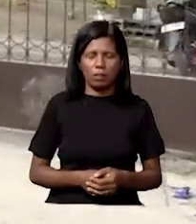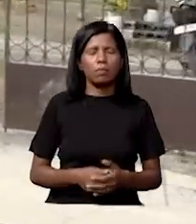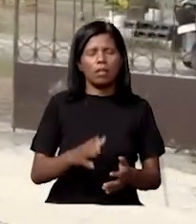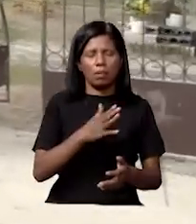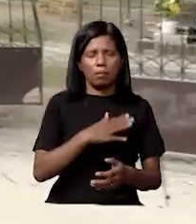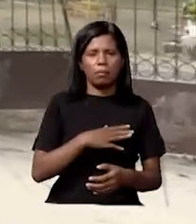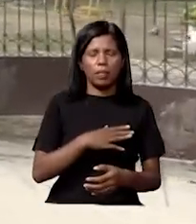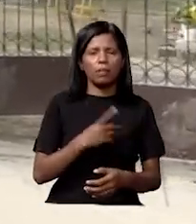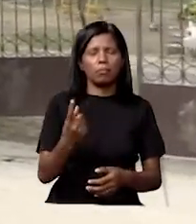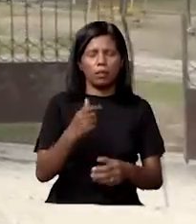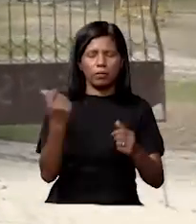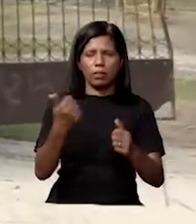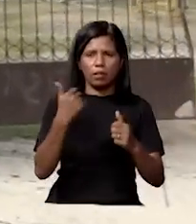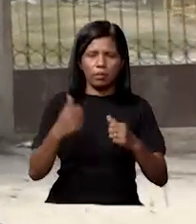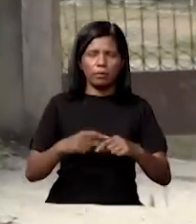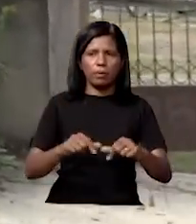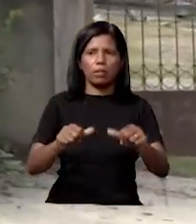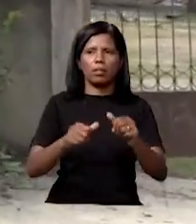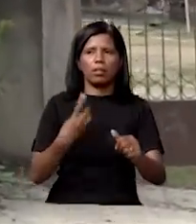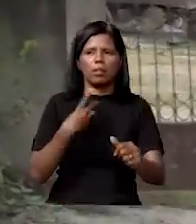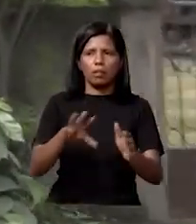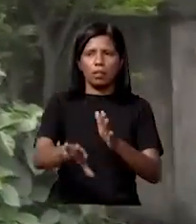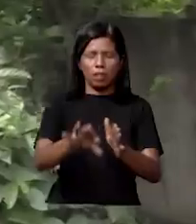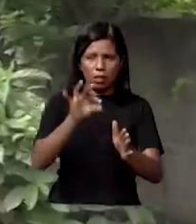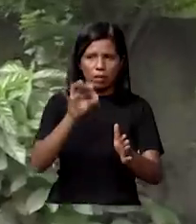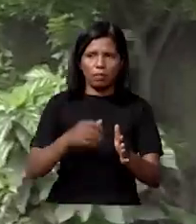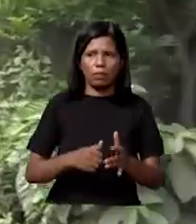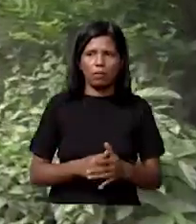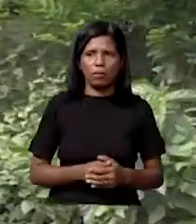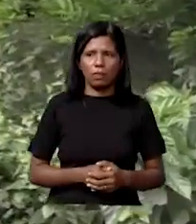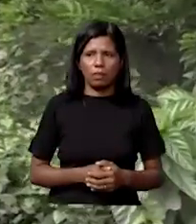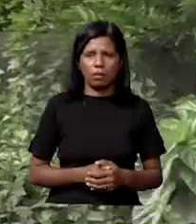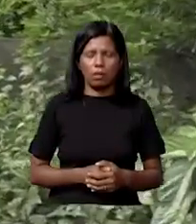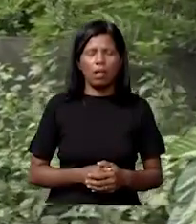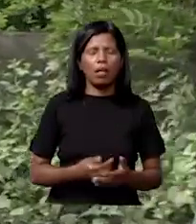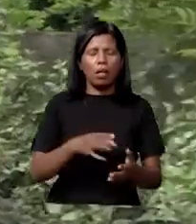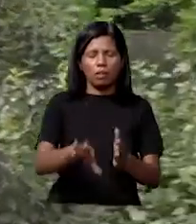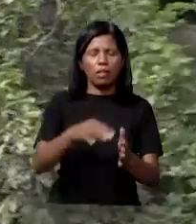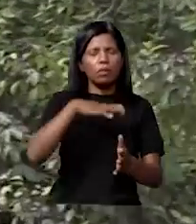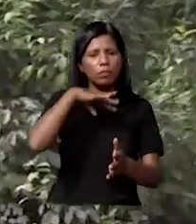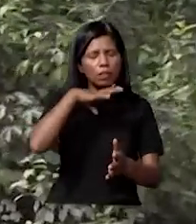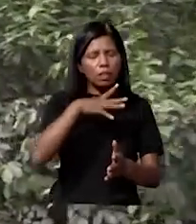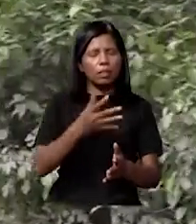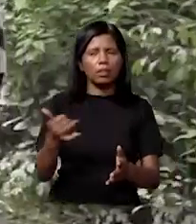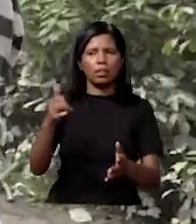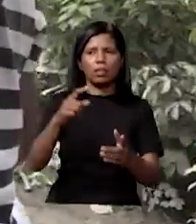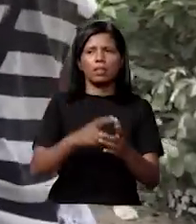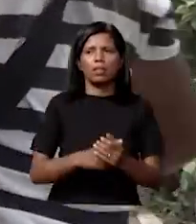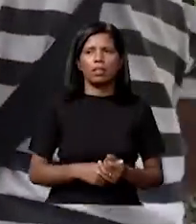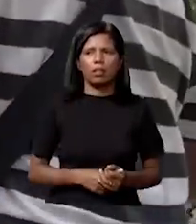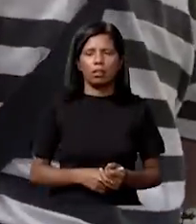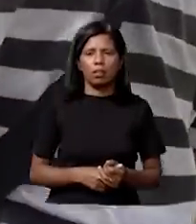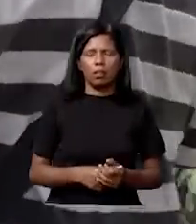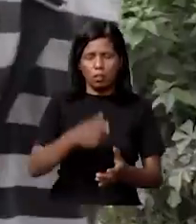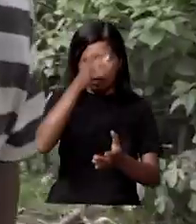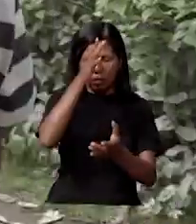tona. Ami au hili buat at sirne, au hili buat at sirne duranti. Ini